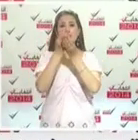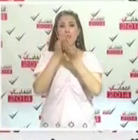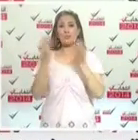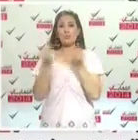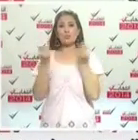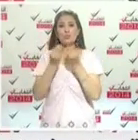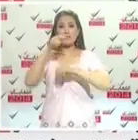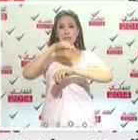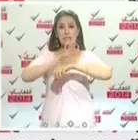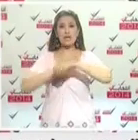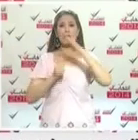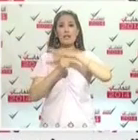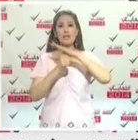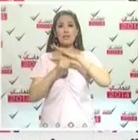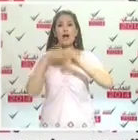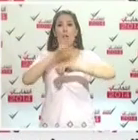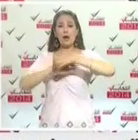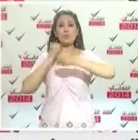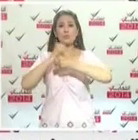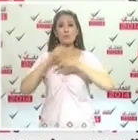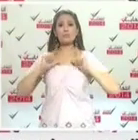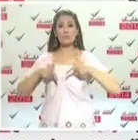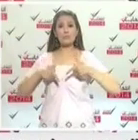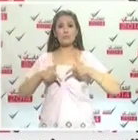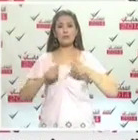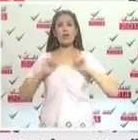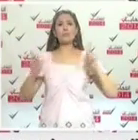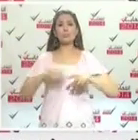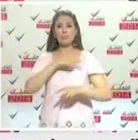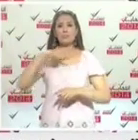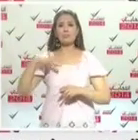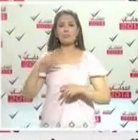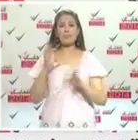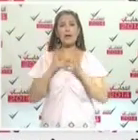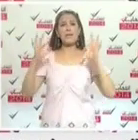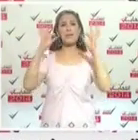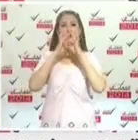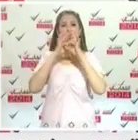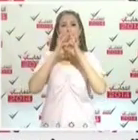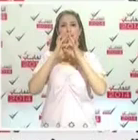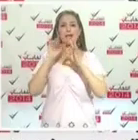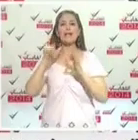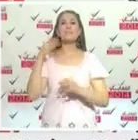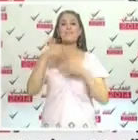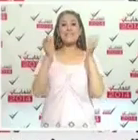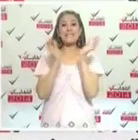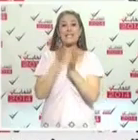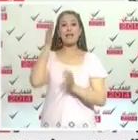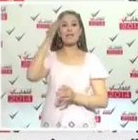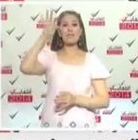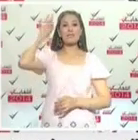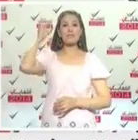رئيس البلديه قالي ماماش وين الوالي ماماش وين الحكومه ماماش قت سيدي نحنا في افاق تونس